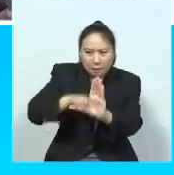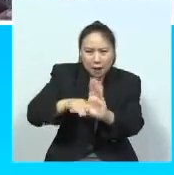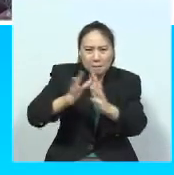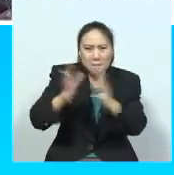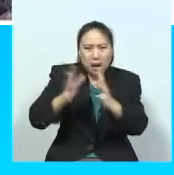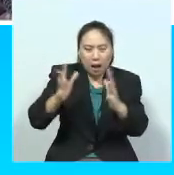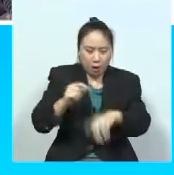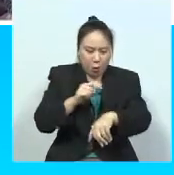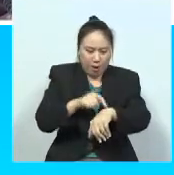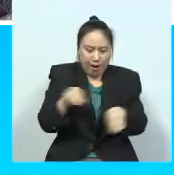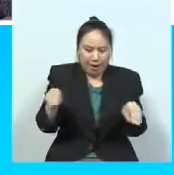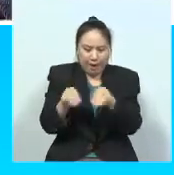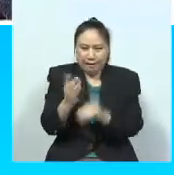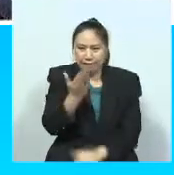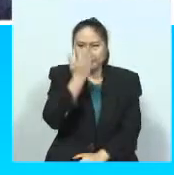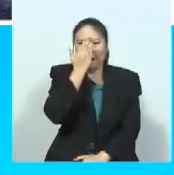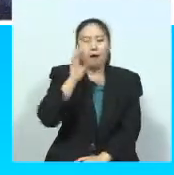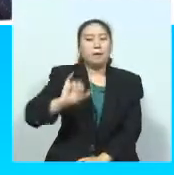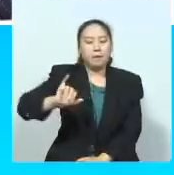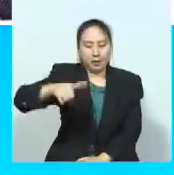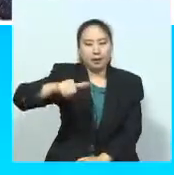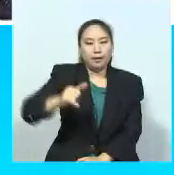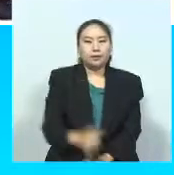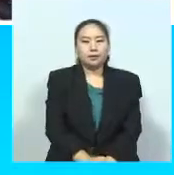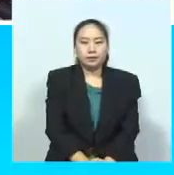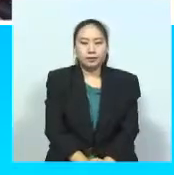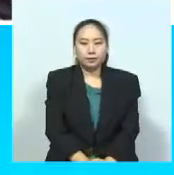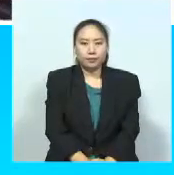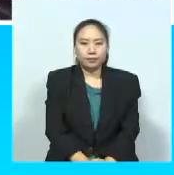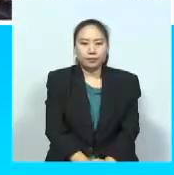แล้วก็ใกล้เวลาก็อาจจะพิจารณา